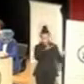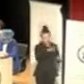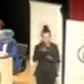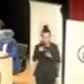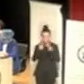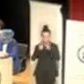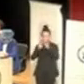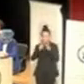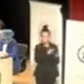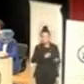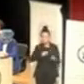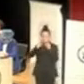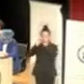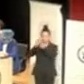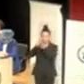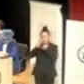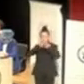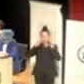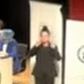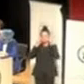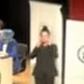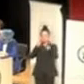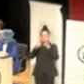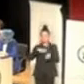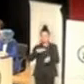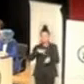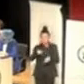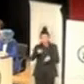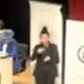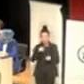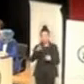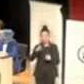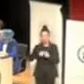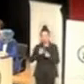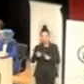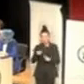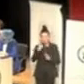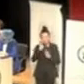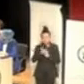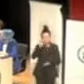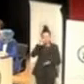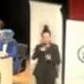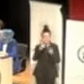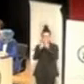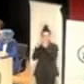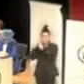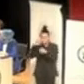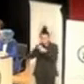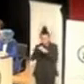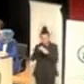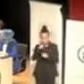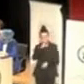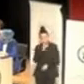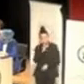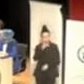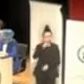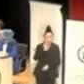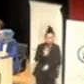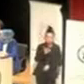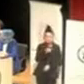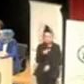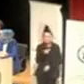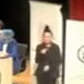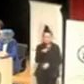ortamda yayınlanması projesidir. Bakanlığımız sitesinden yaklaşık 300, 400'e yakın esere